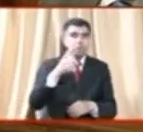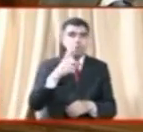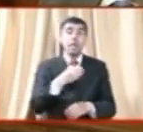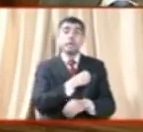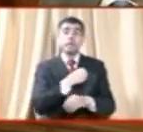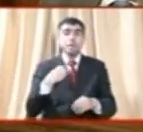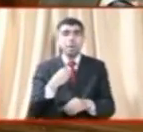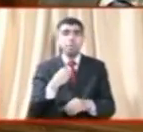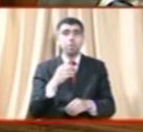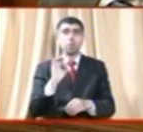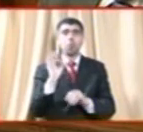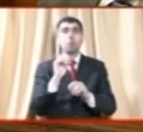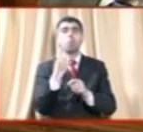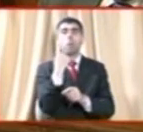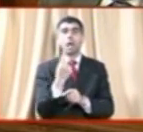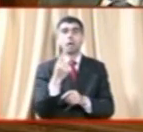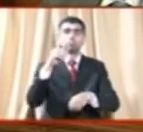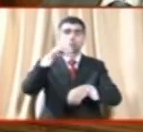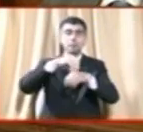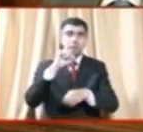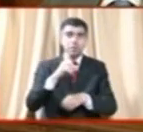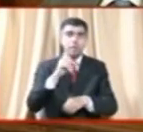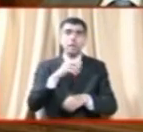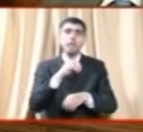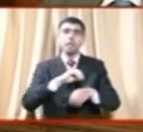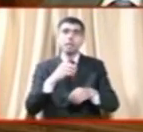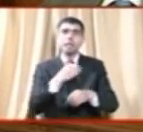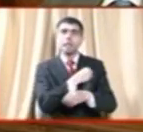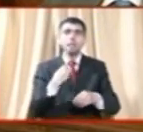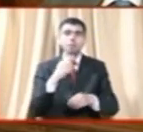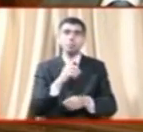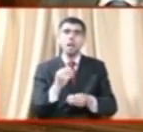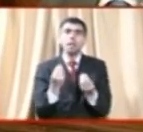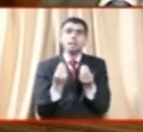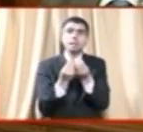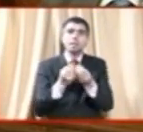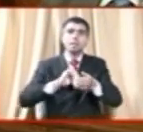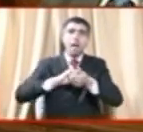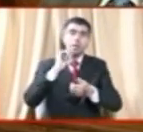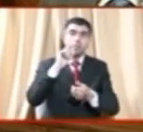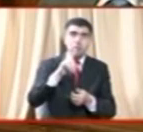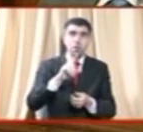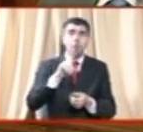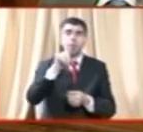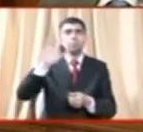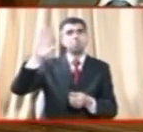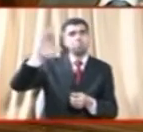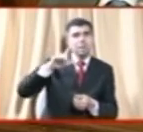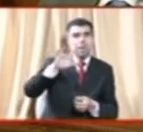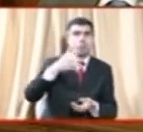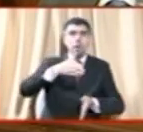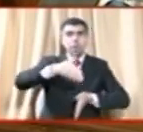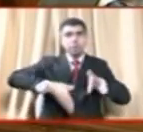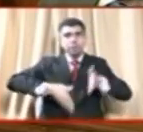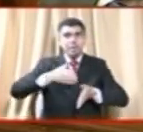هي منطقة جد وعرة وبعيدة. فيما يخص إميدار وتيناثمين وتفراوت فهما جاو في الطريق، جاو كلهم